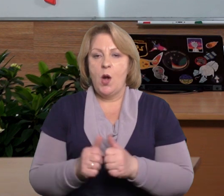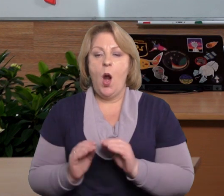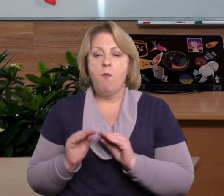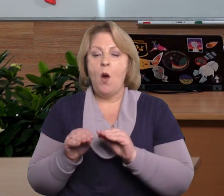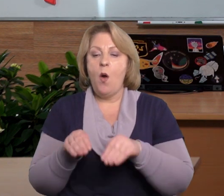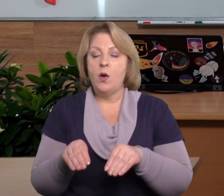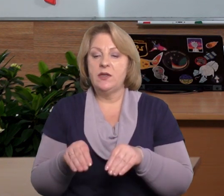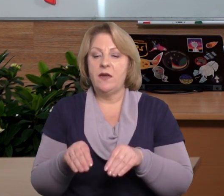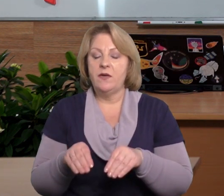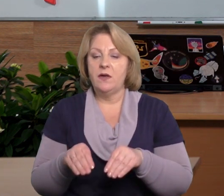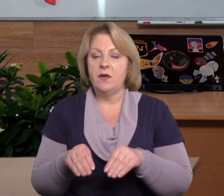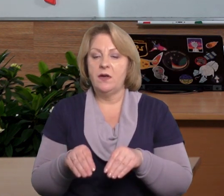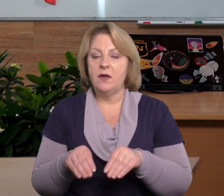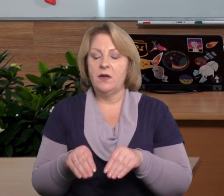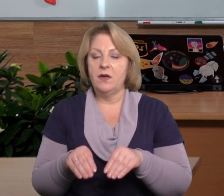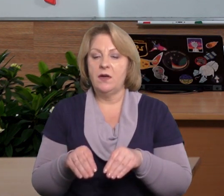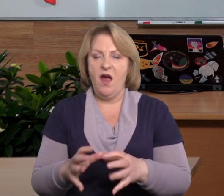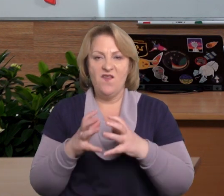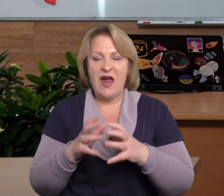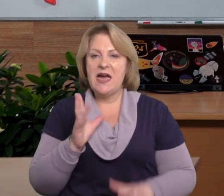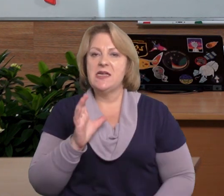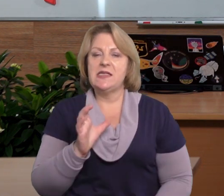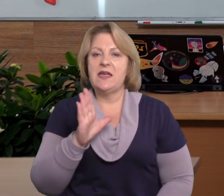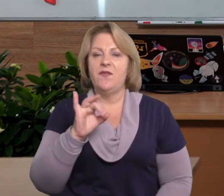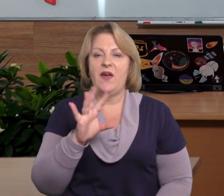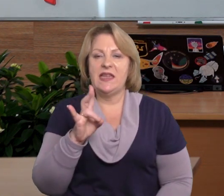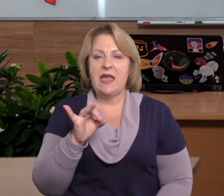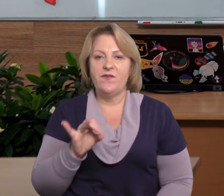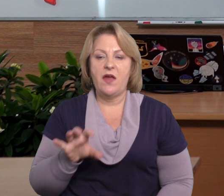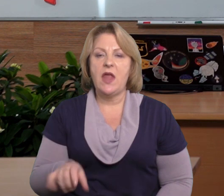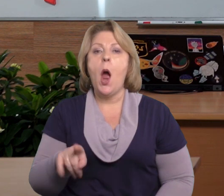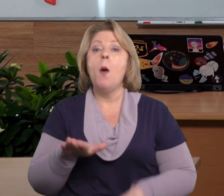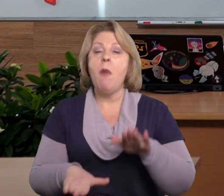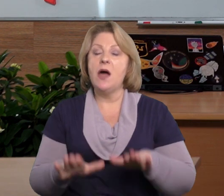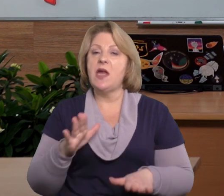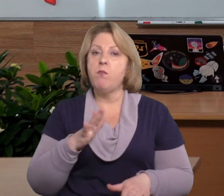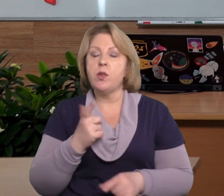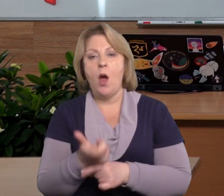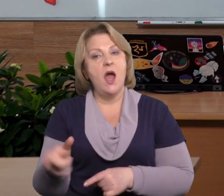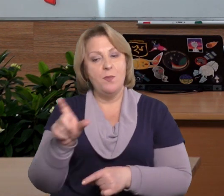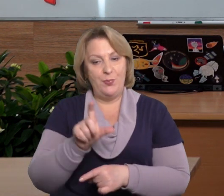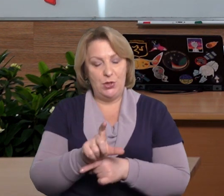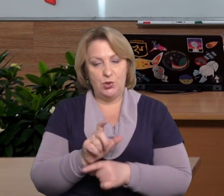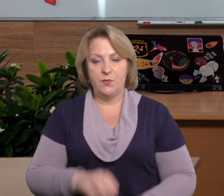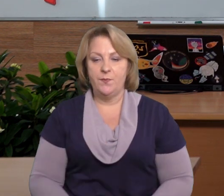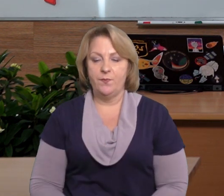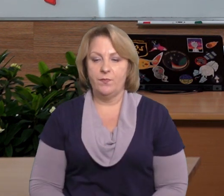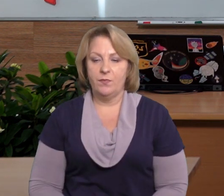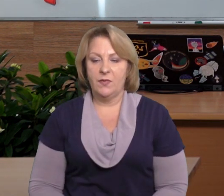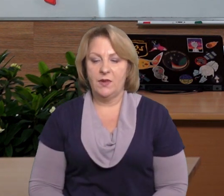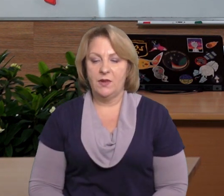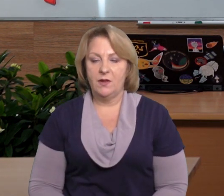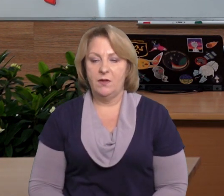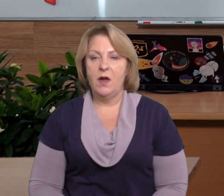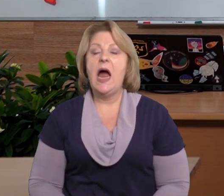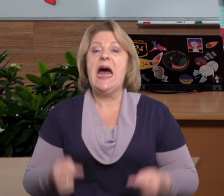поставив свинцеві кульки, ось ці великі, в яких маса вже була набагато більшою. Згідно